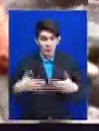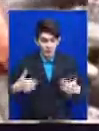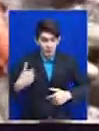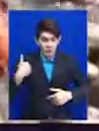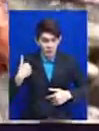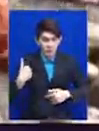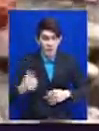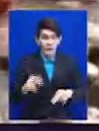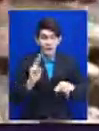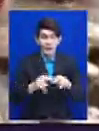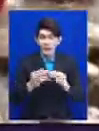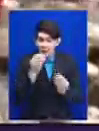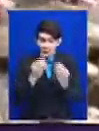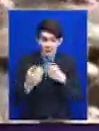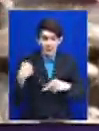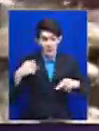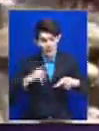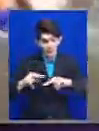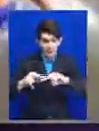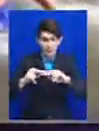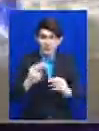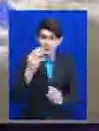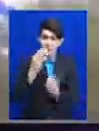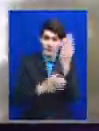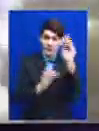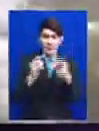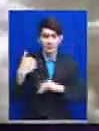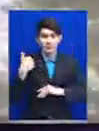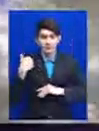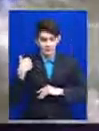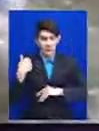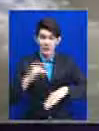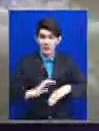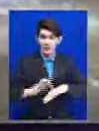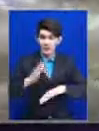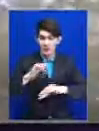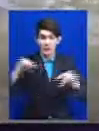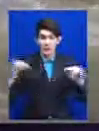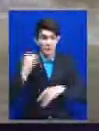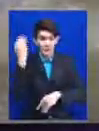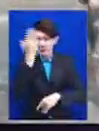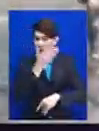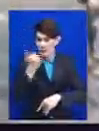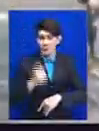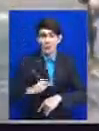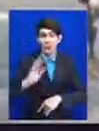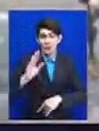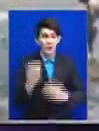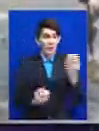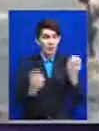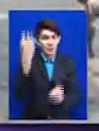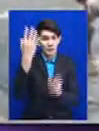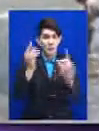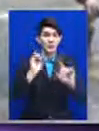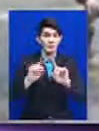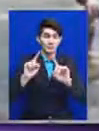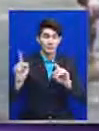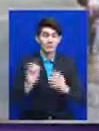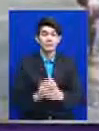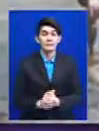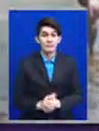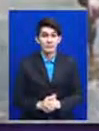นำอาหารมานั่งรับประทานใต้ร่มไม้กันท่ามกลางธรรมชาติที่สวยงามของแม่ไม้นานาพันธุ์ค่ะ